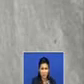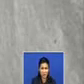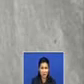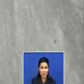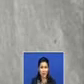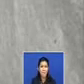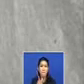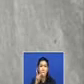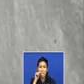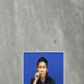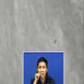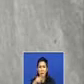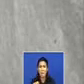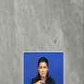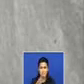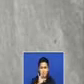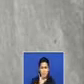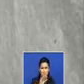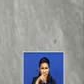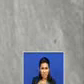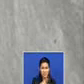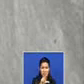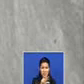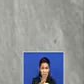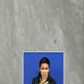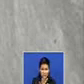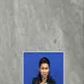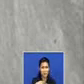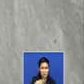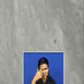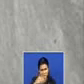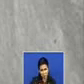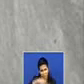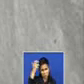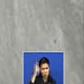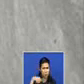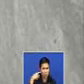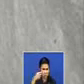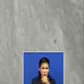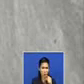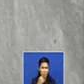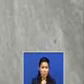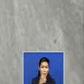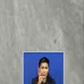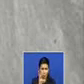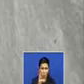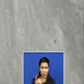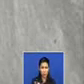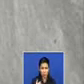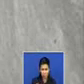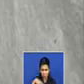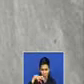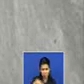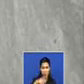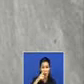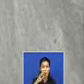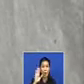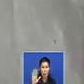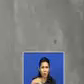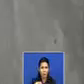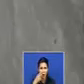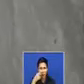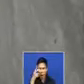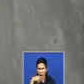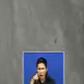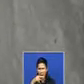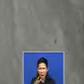และมีแม่ของมันอีกตัวชื่อ P35 ซึ่งคาดว่าเป็นสิงโตตัวเมียอายุ6ปีที่สำนักงานอุทยานแห่งชาติกำลังต